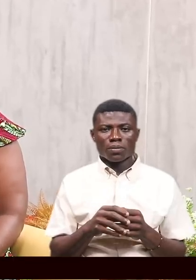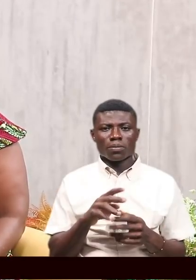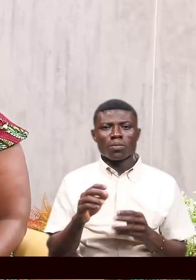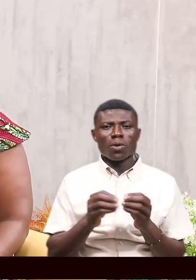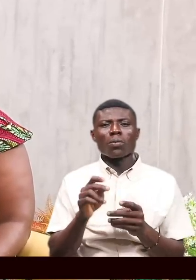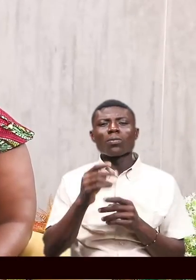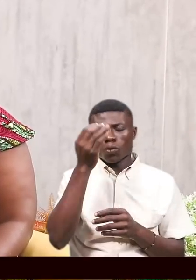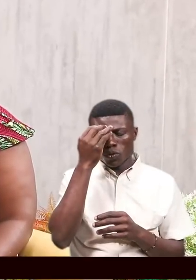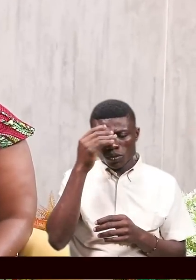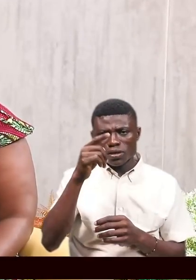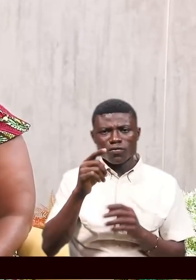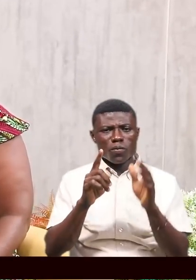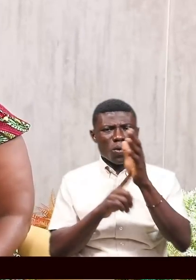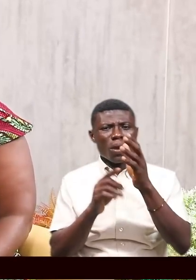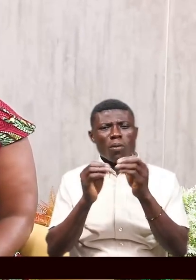mo ne pa